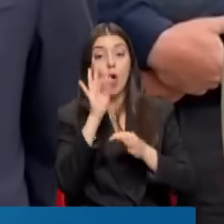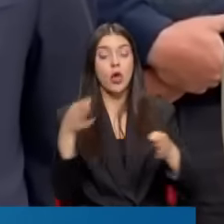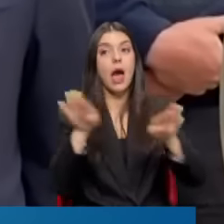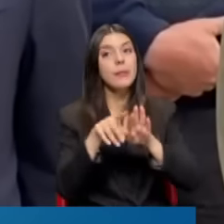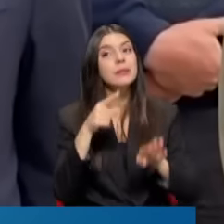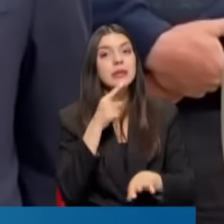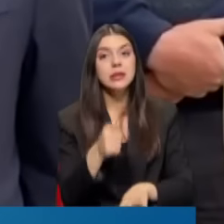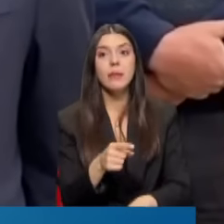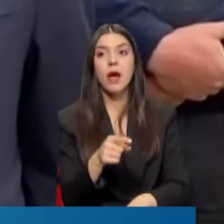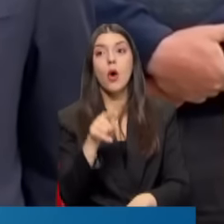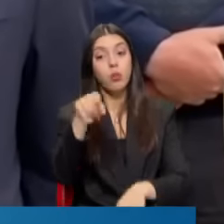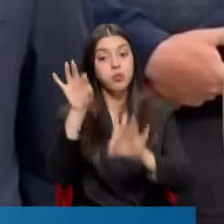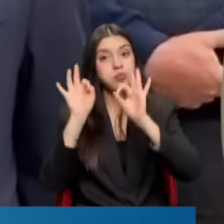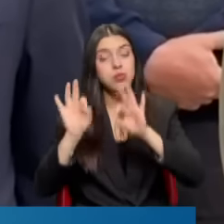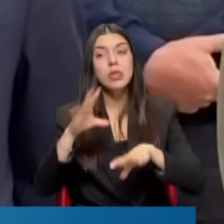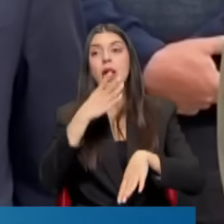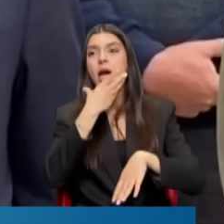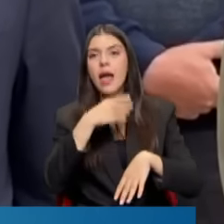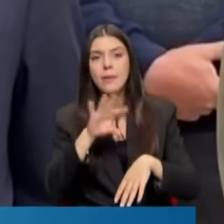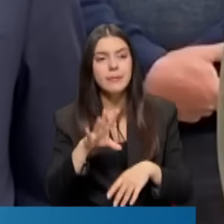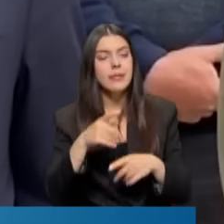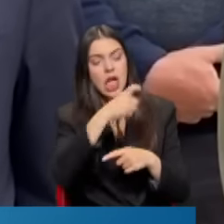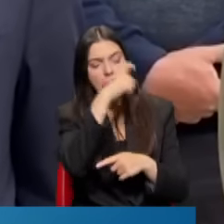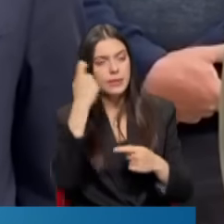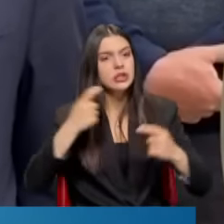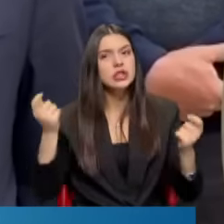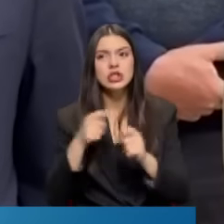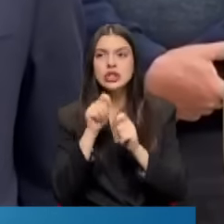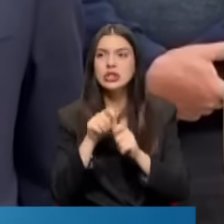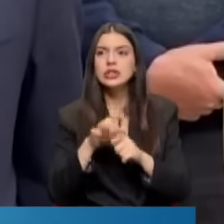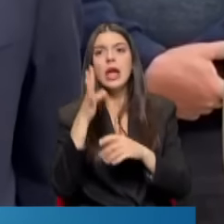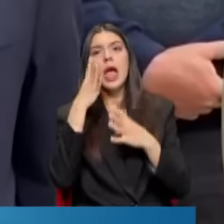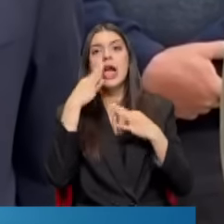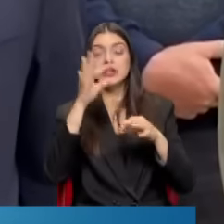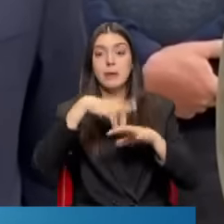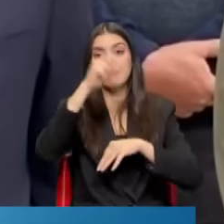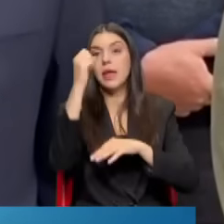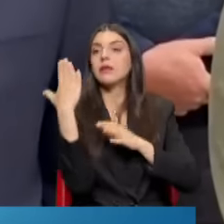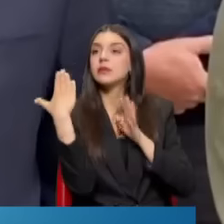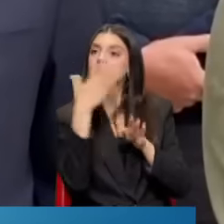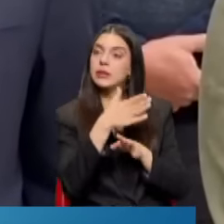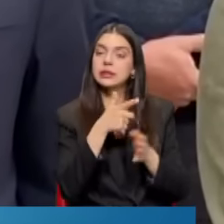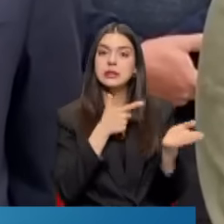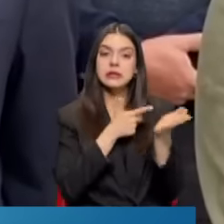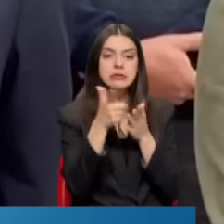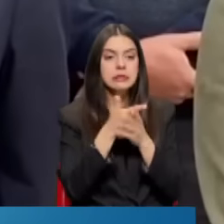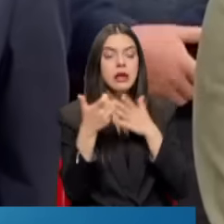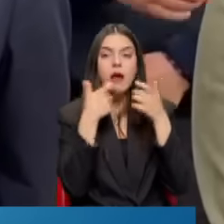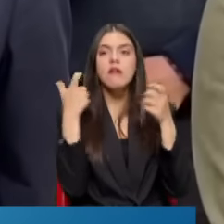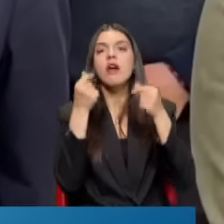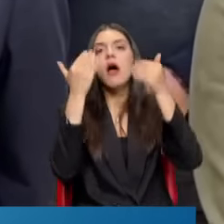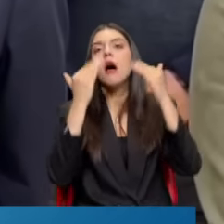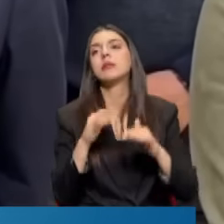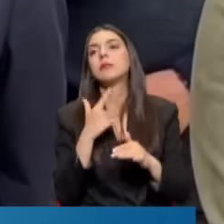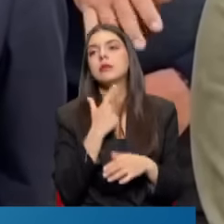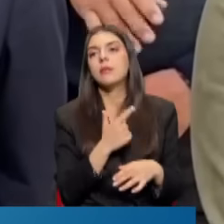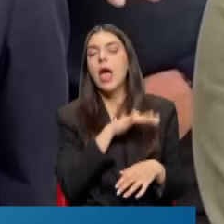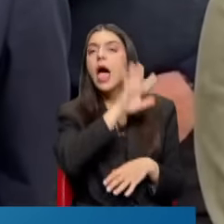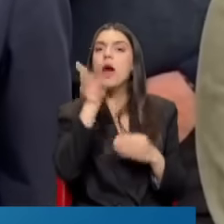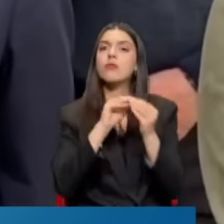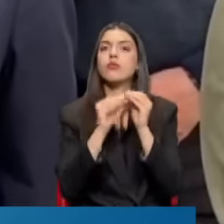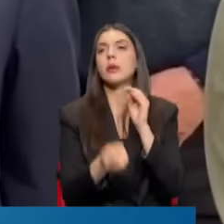yani buradaki emeklinin işçinin yani Eskişehir'e gitmesi üretimin azalması iş istihdamı yani her türlü